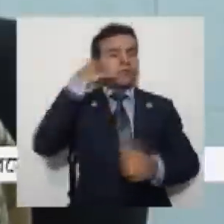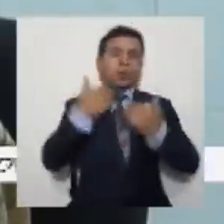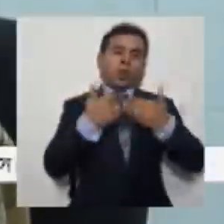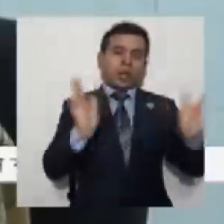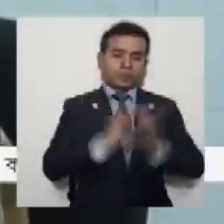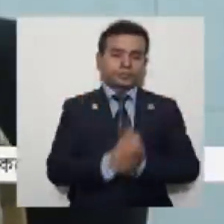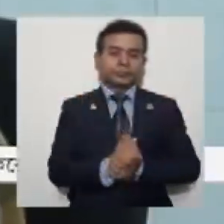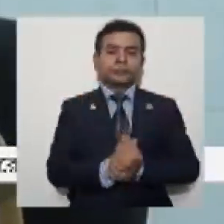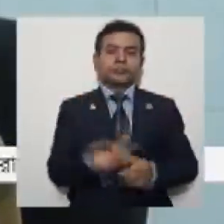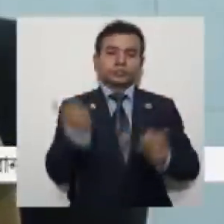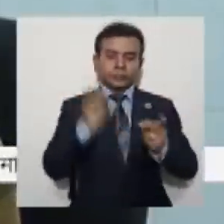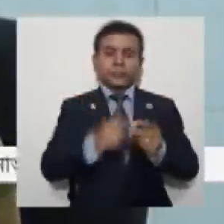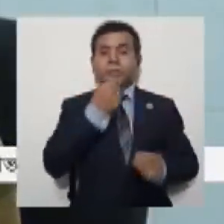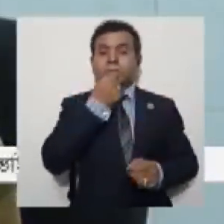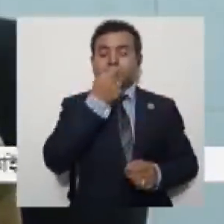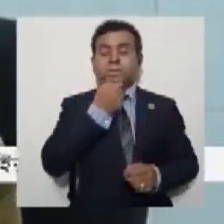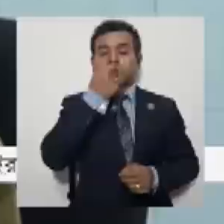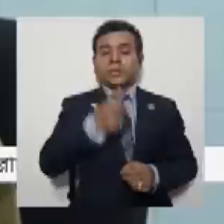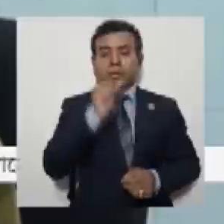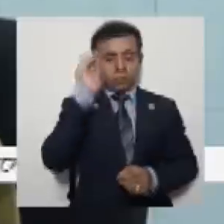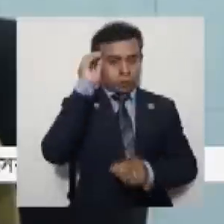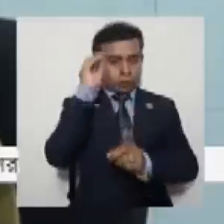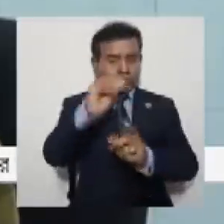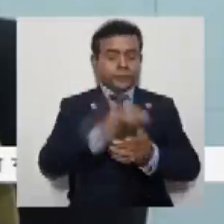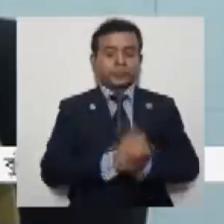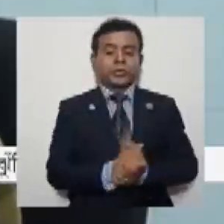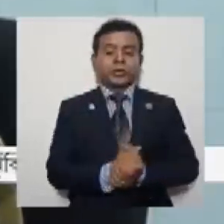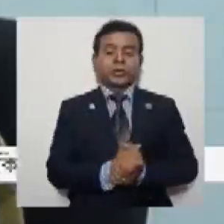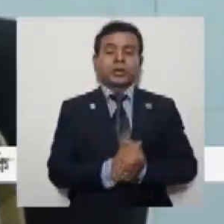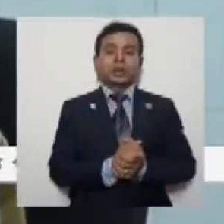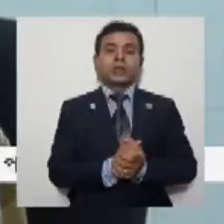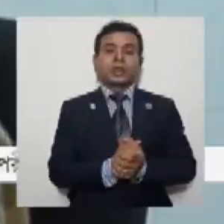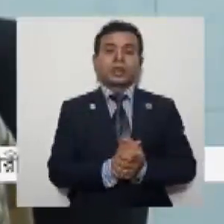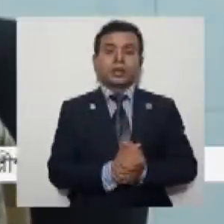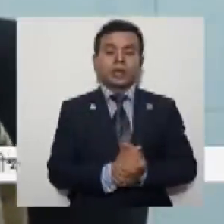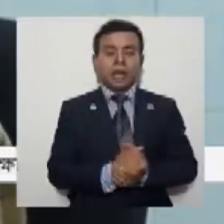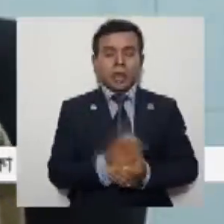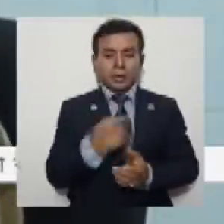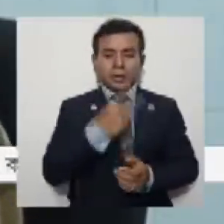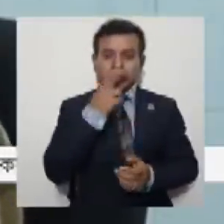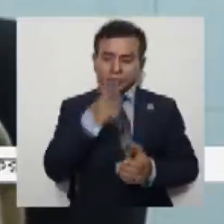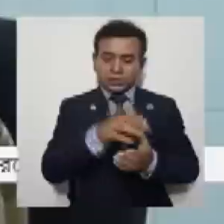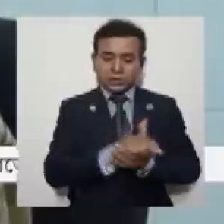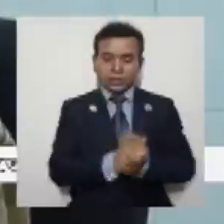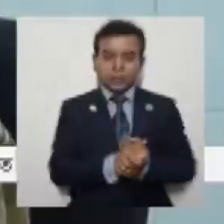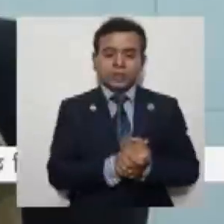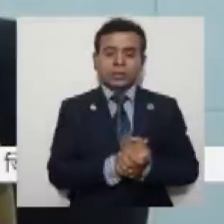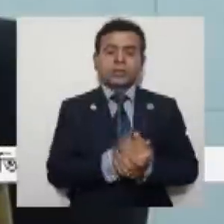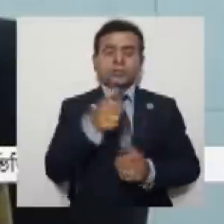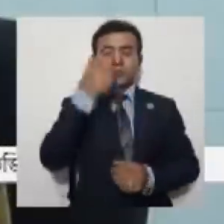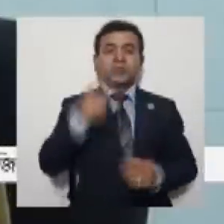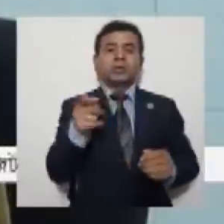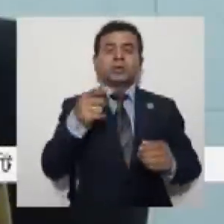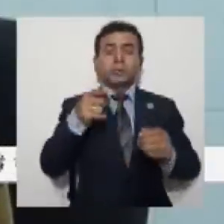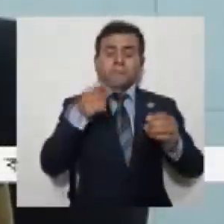ছিল, আমরা অনেক সময় বলছি যে আসলে আমাদের কমিউনিটি ট্রান্সমিশন হয়েছে বা আমাদের সামাজিক